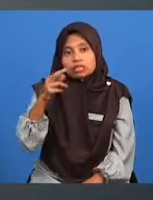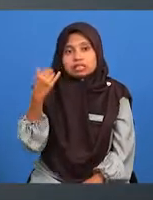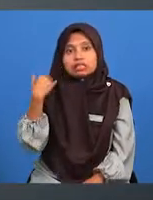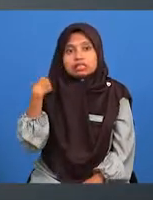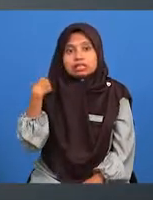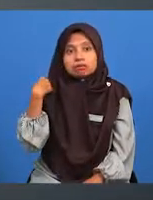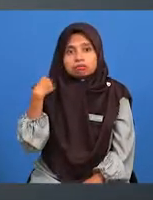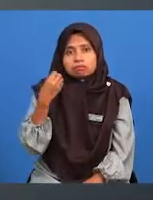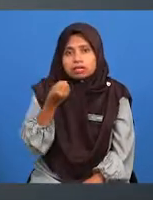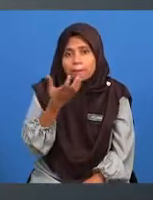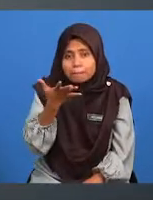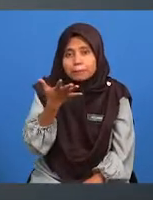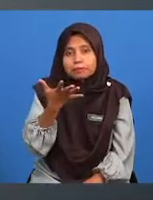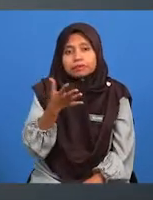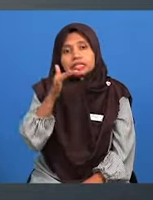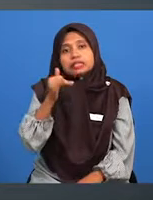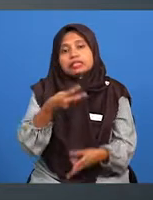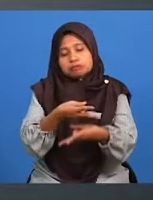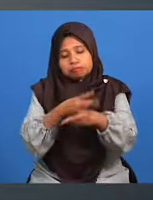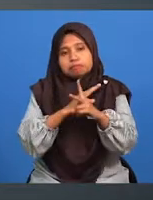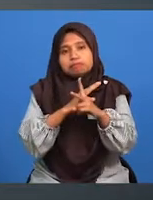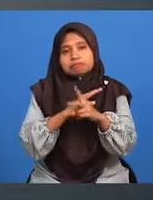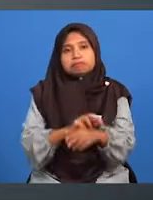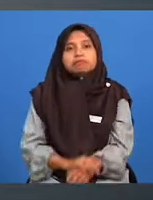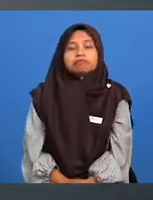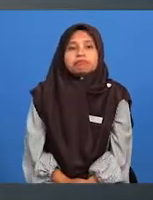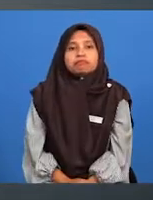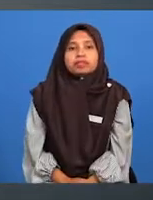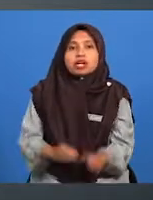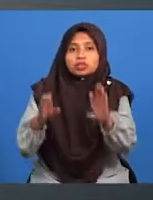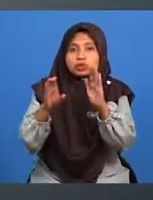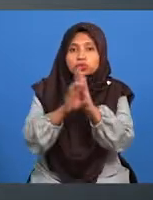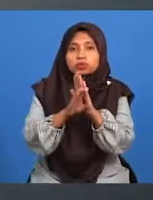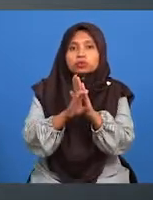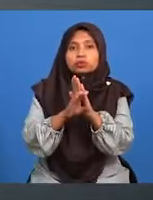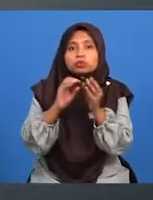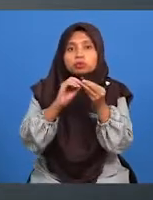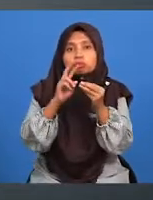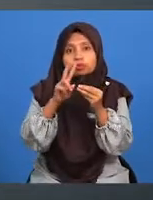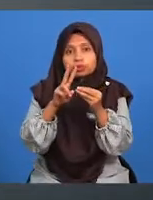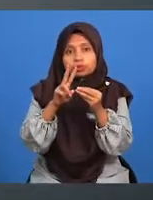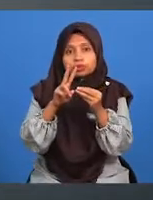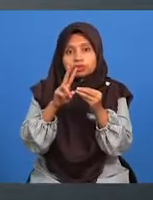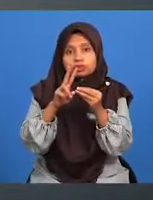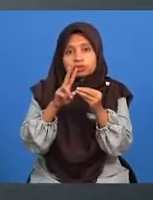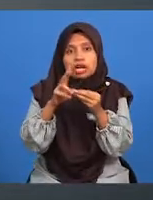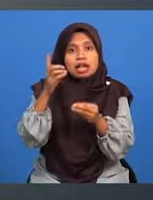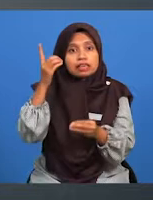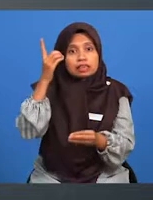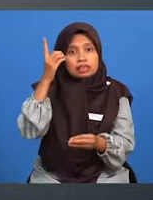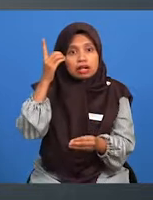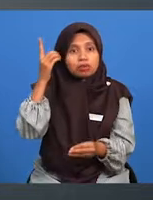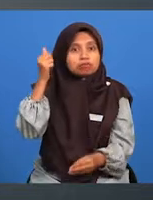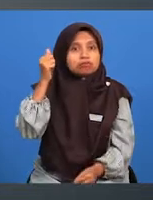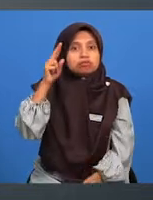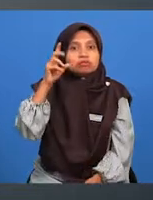yang jelas bagi harta yang dipinjam. Contoh yang lain pula ialah Daud